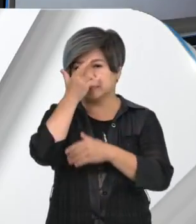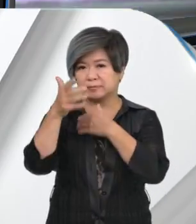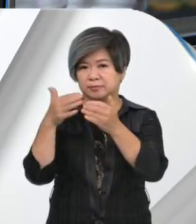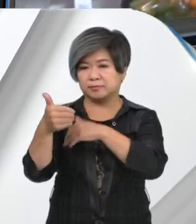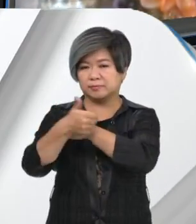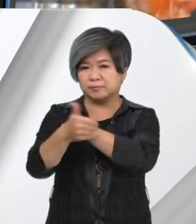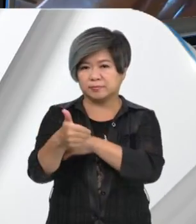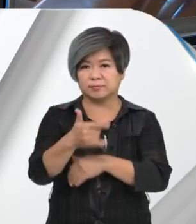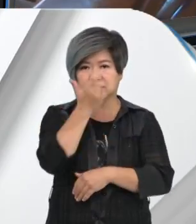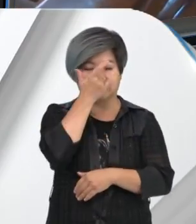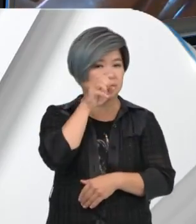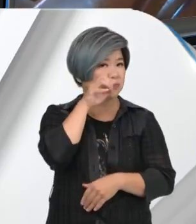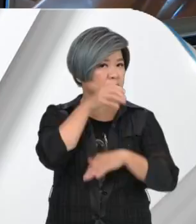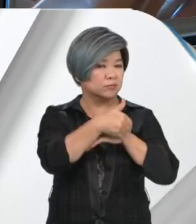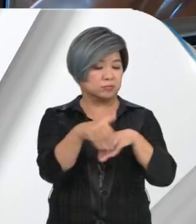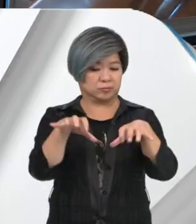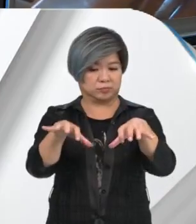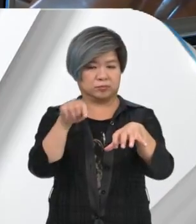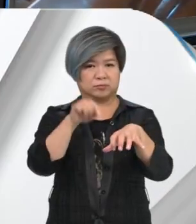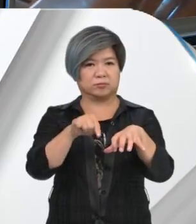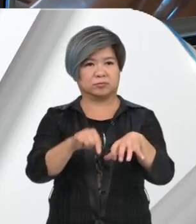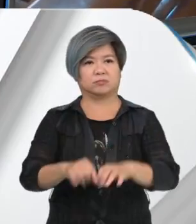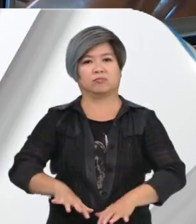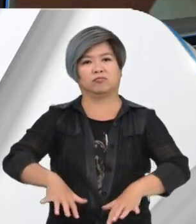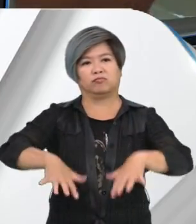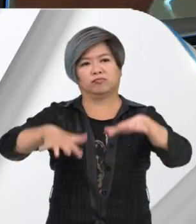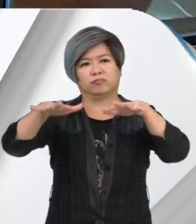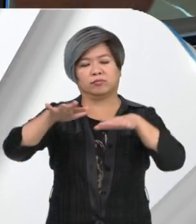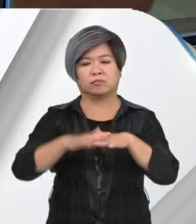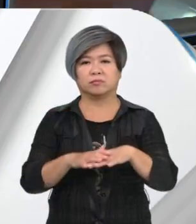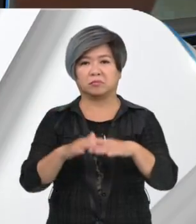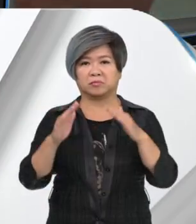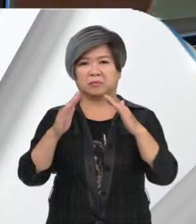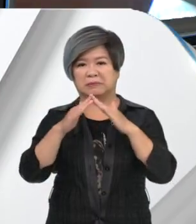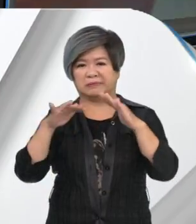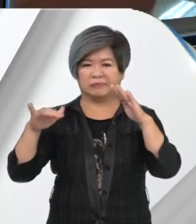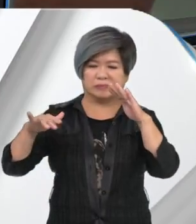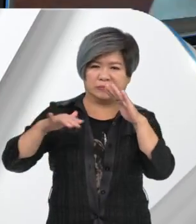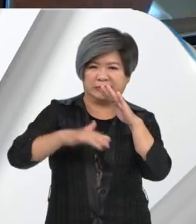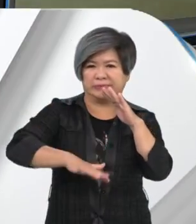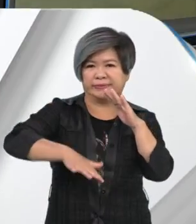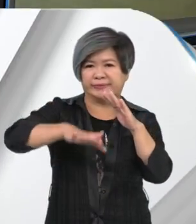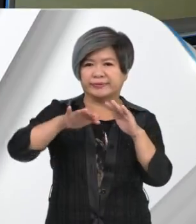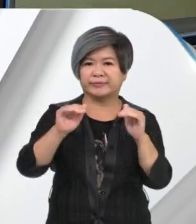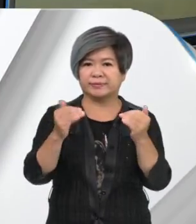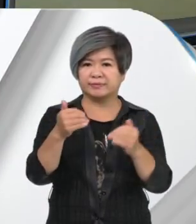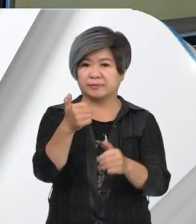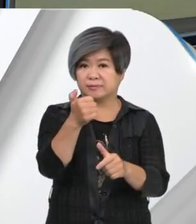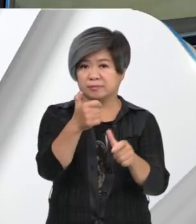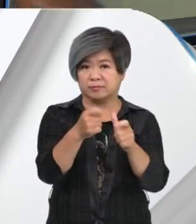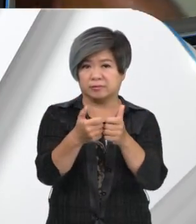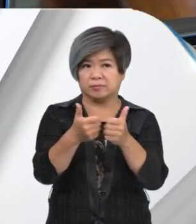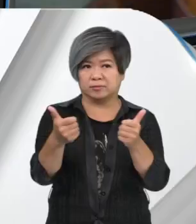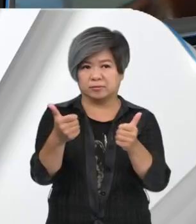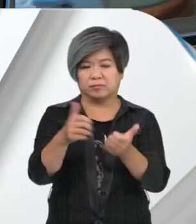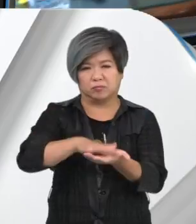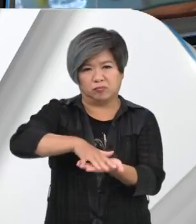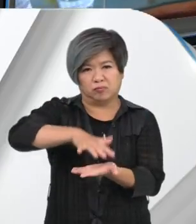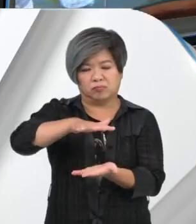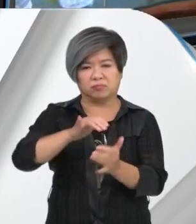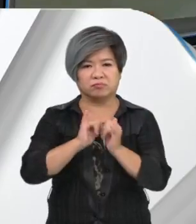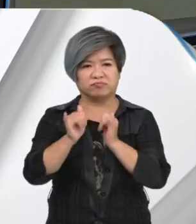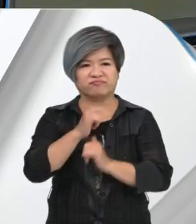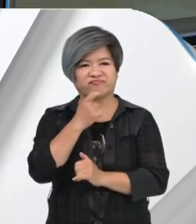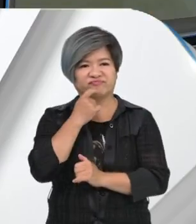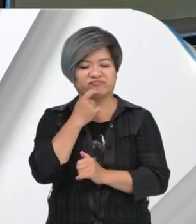村到第二村各界的所在不太水，太水引导人家的被抬入入50公分安置。